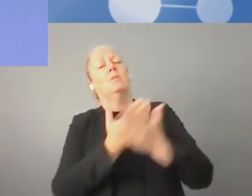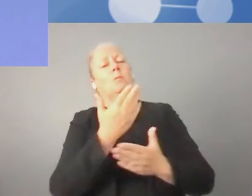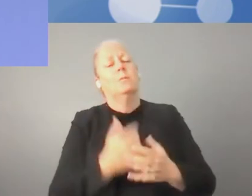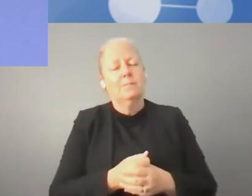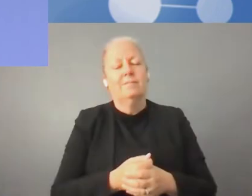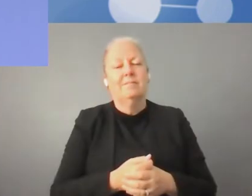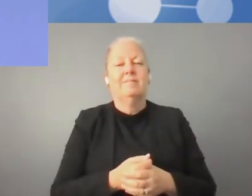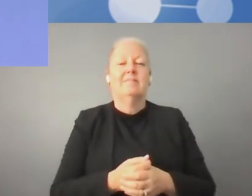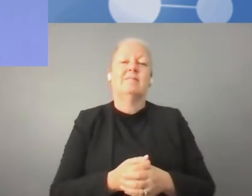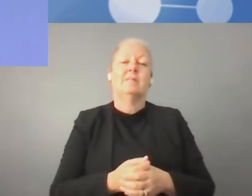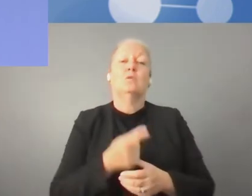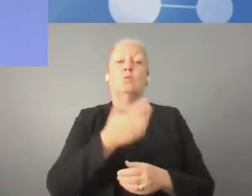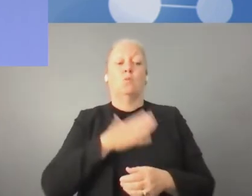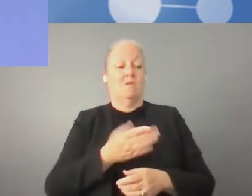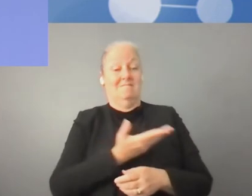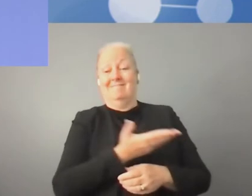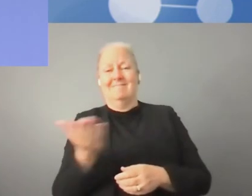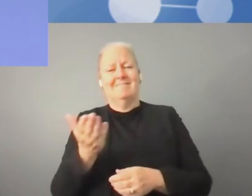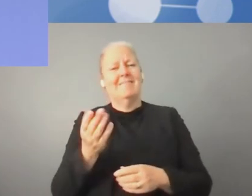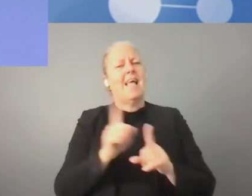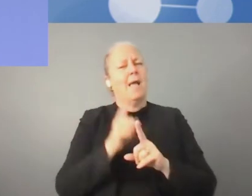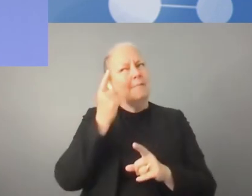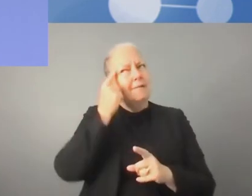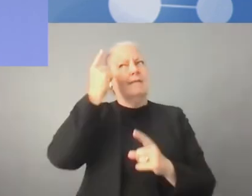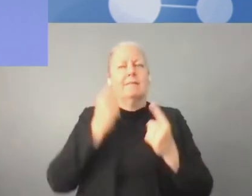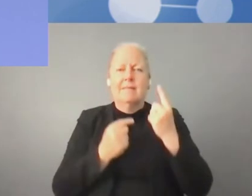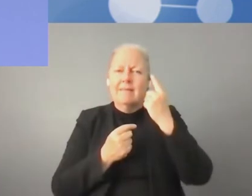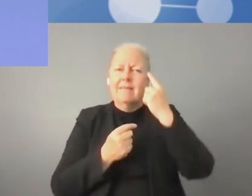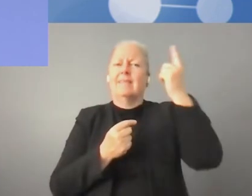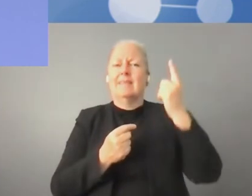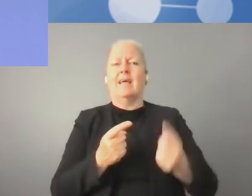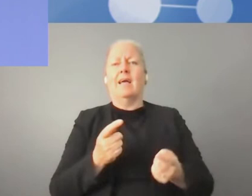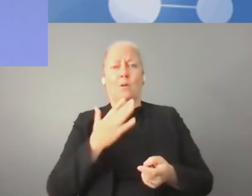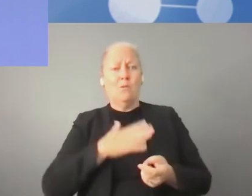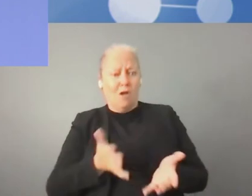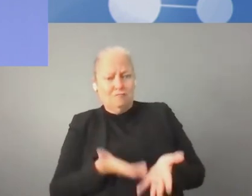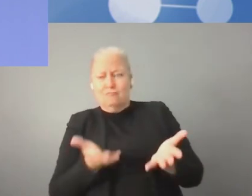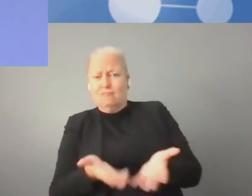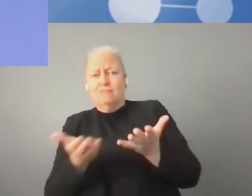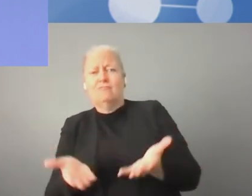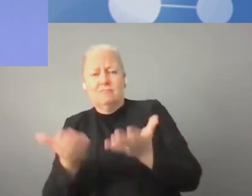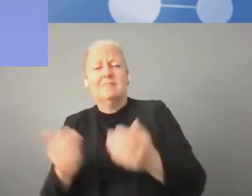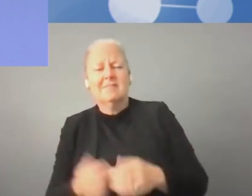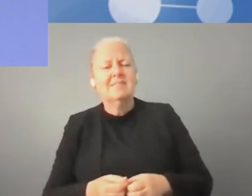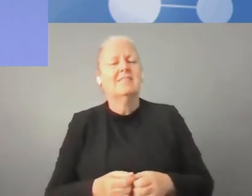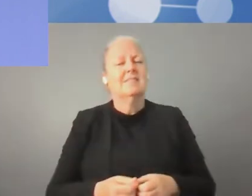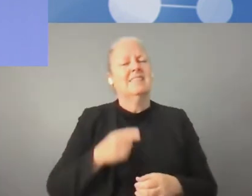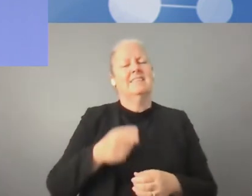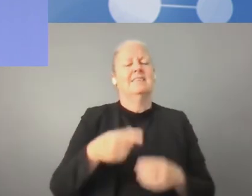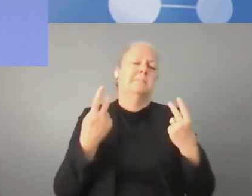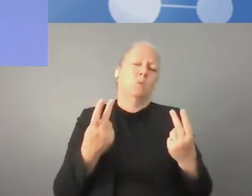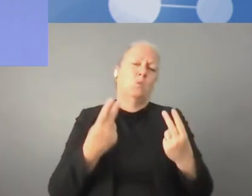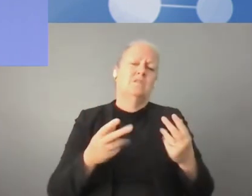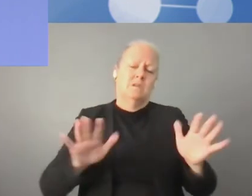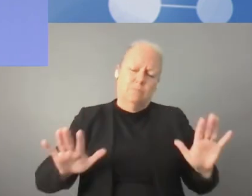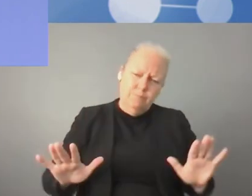你问了我们如何能够鼓励创始企业做出创新。那我觉得我们并